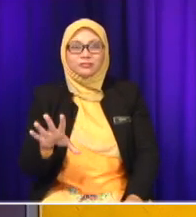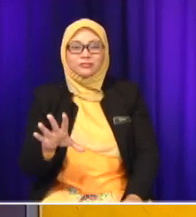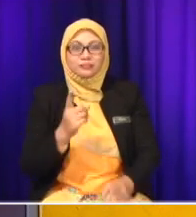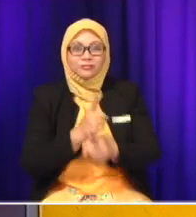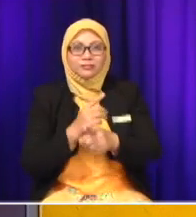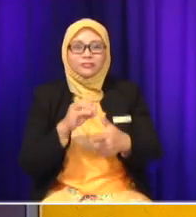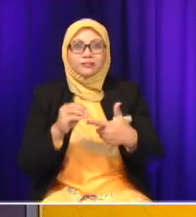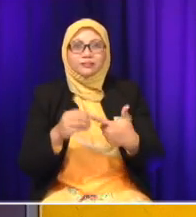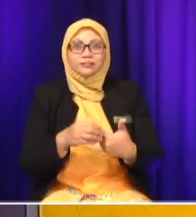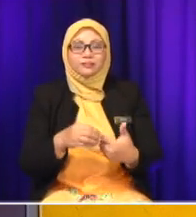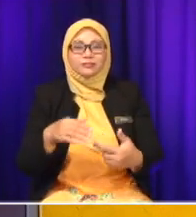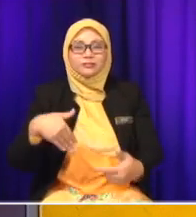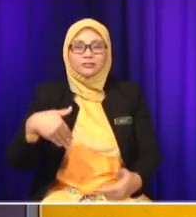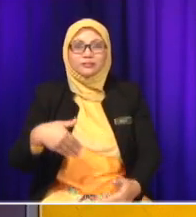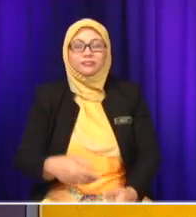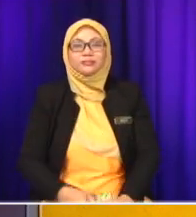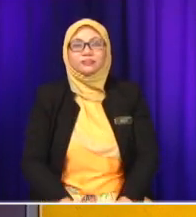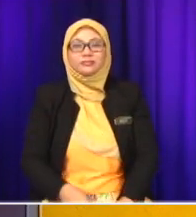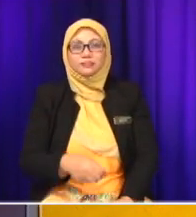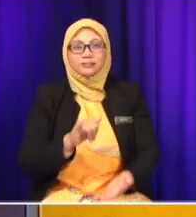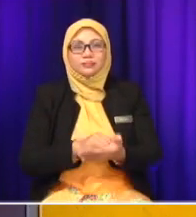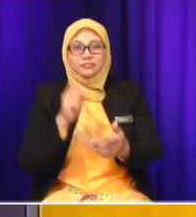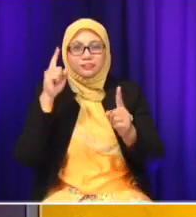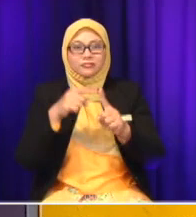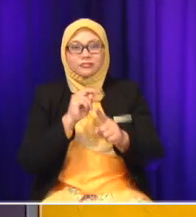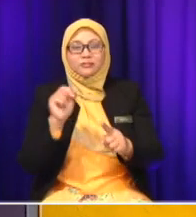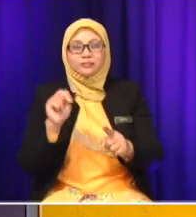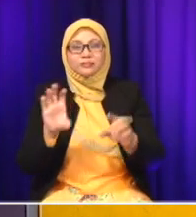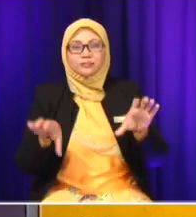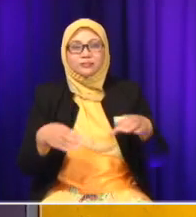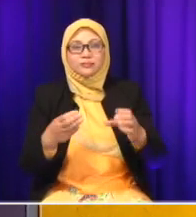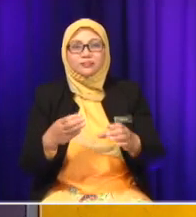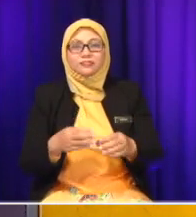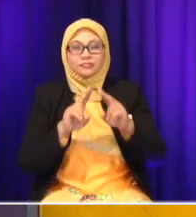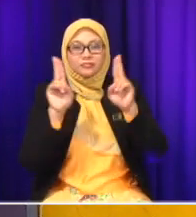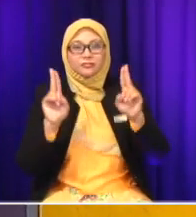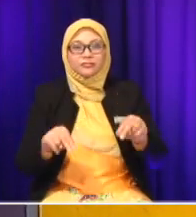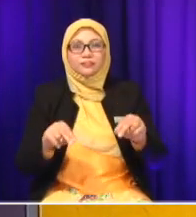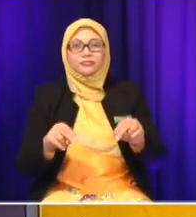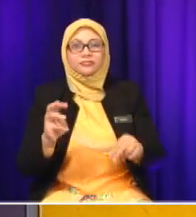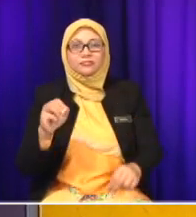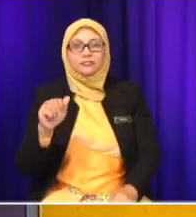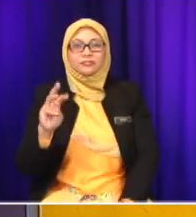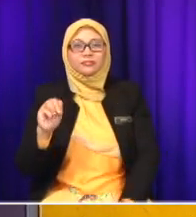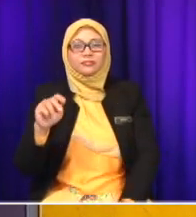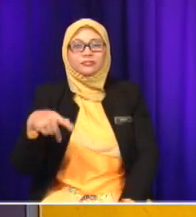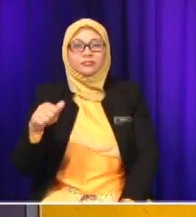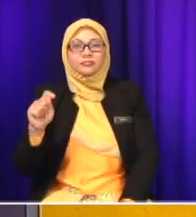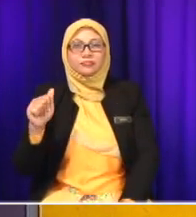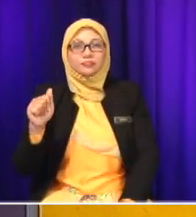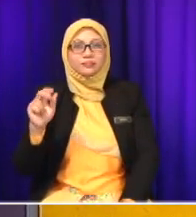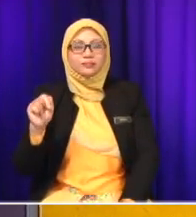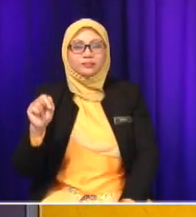perbaiki kerosakan tersebut oke itu tujuan kita lakukan ujian Matan Enjin baik yang seterusnya langkah yang